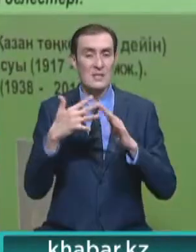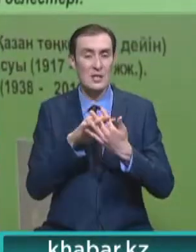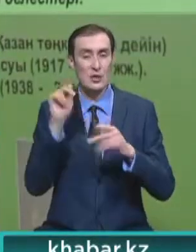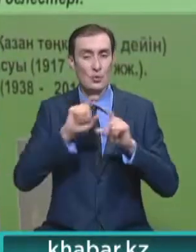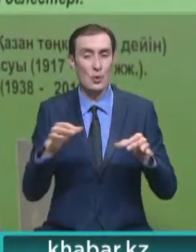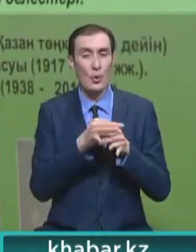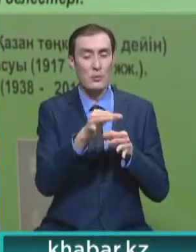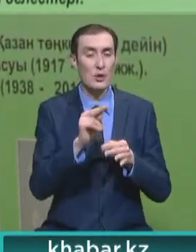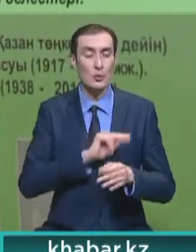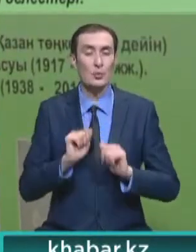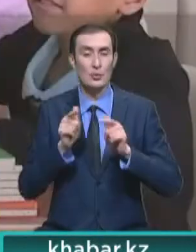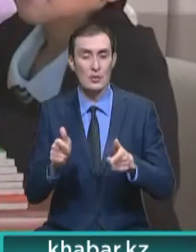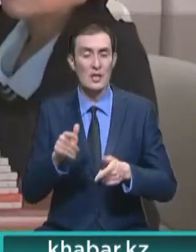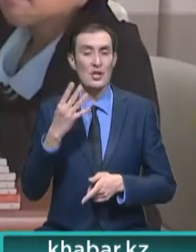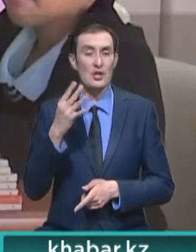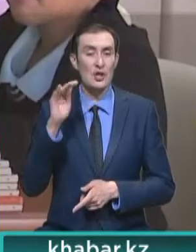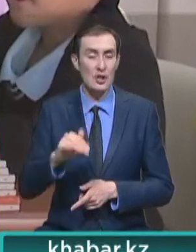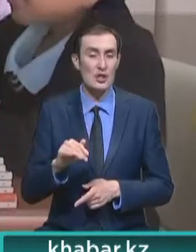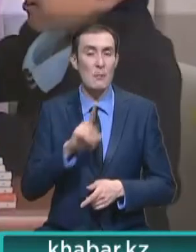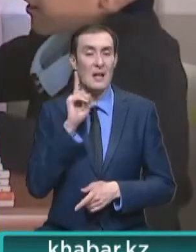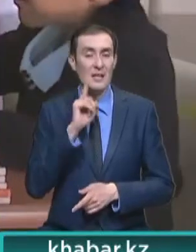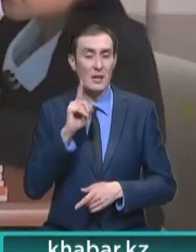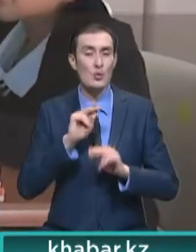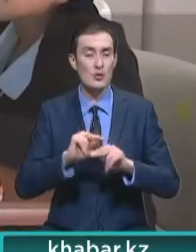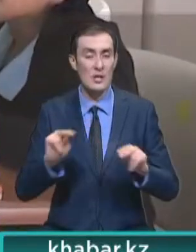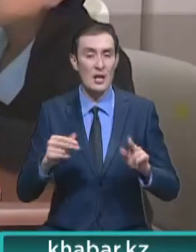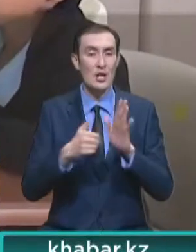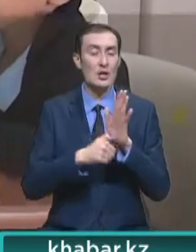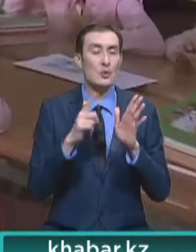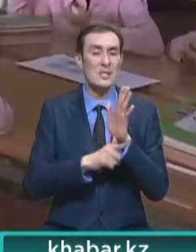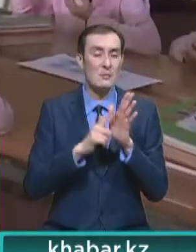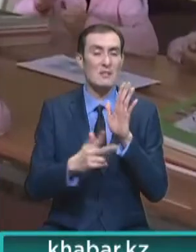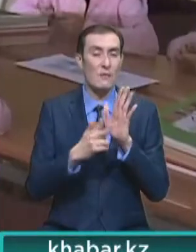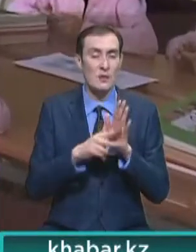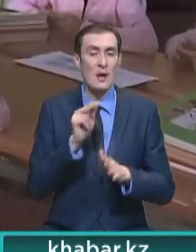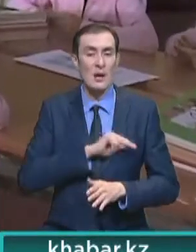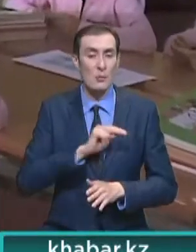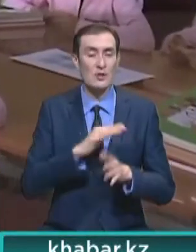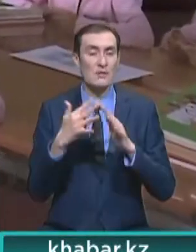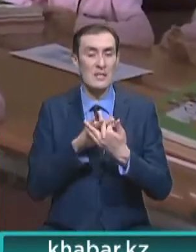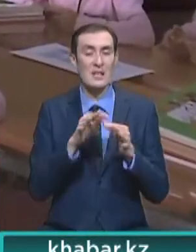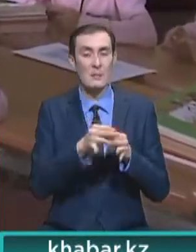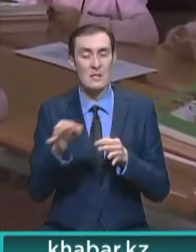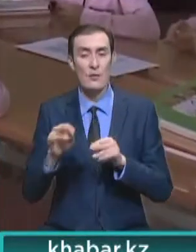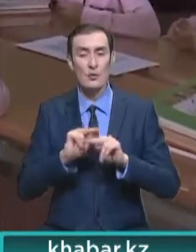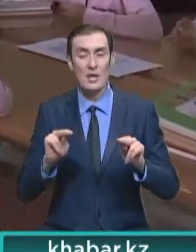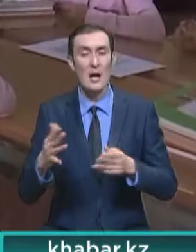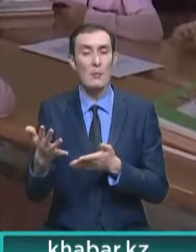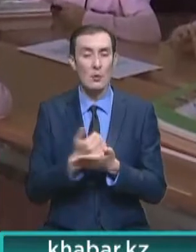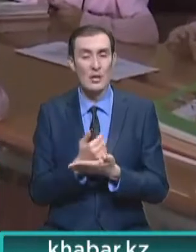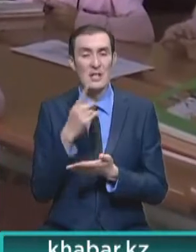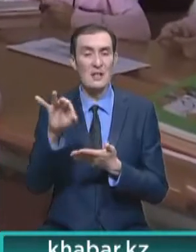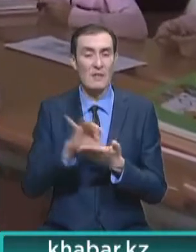региона трудоустроились четыре тысячи молодых специалистов 678 работающих в сельской местности учителей получили